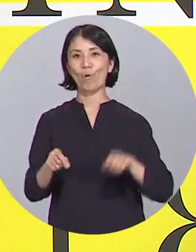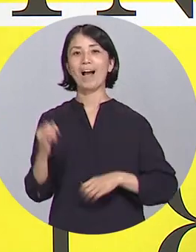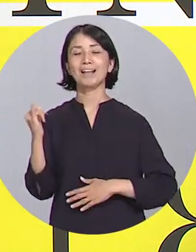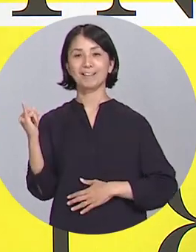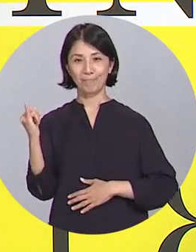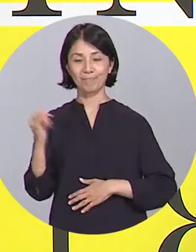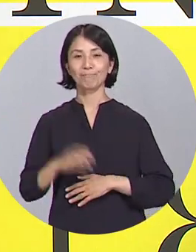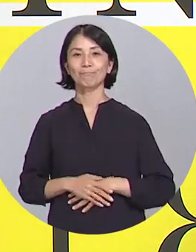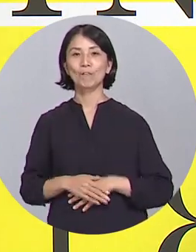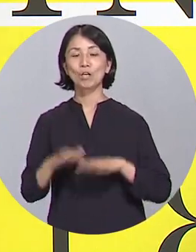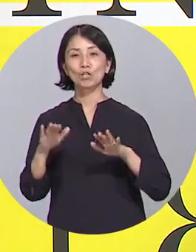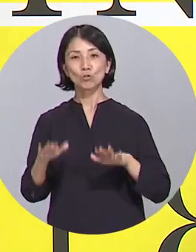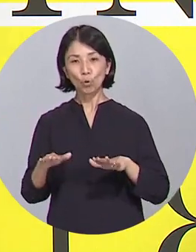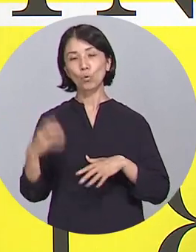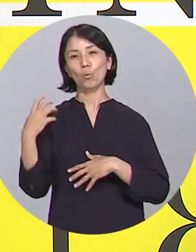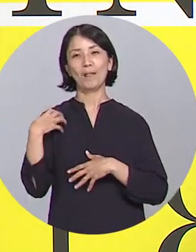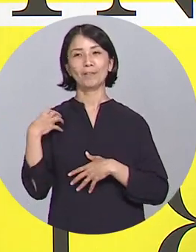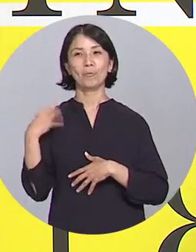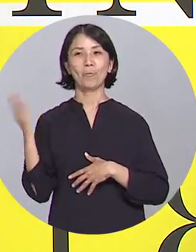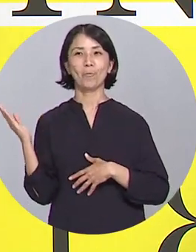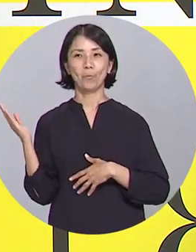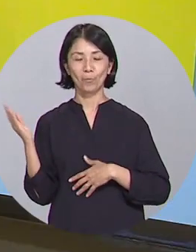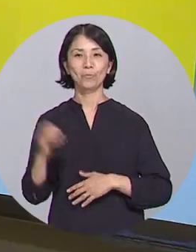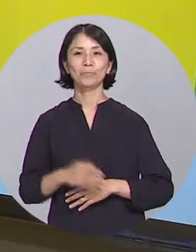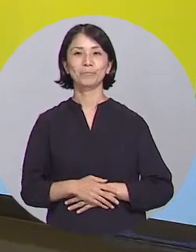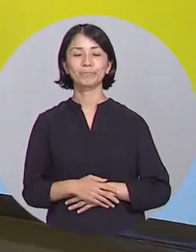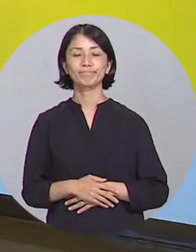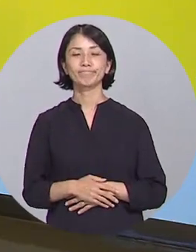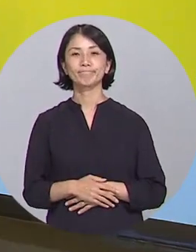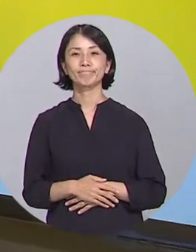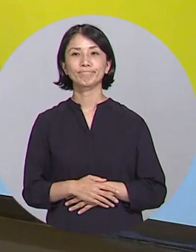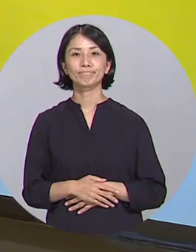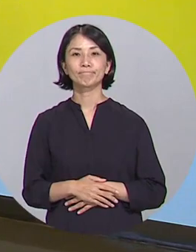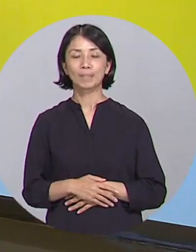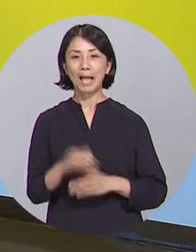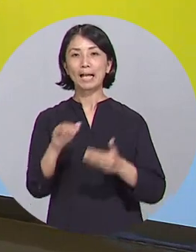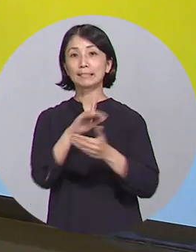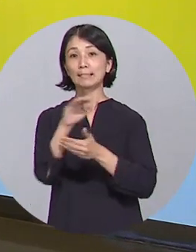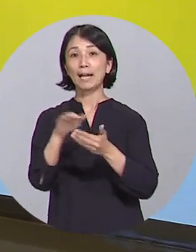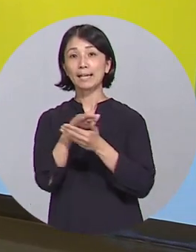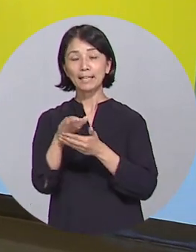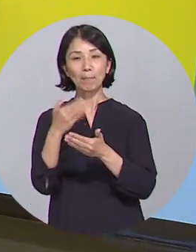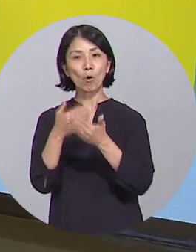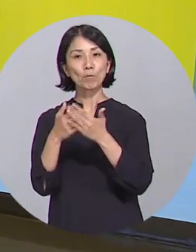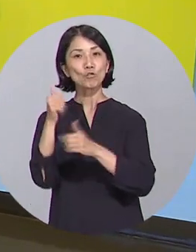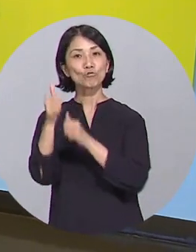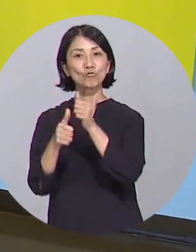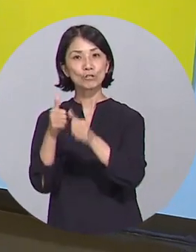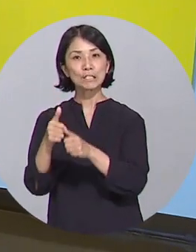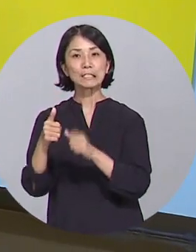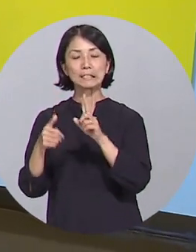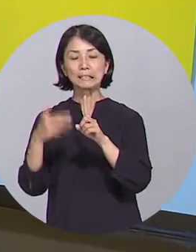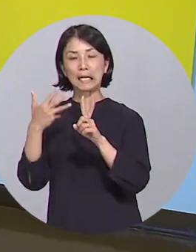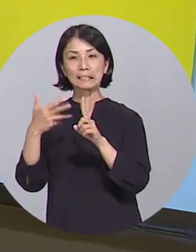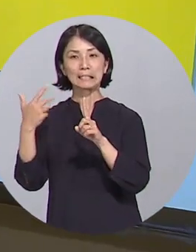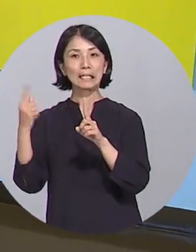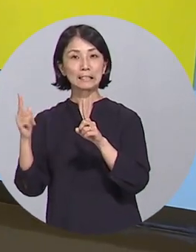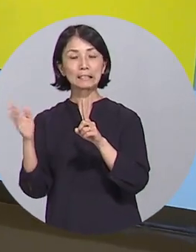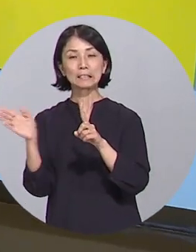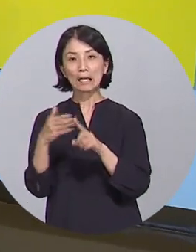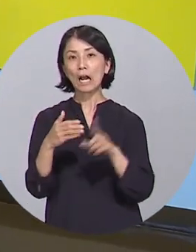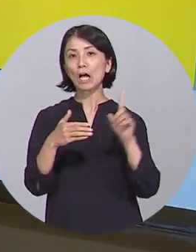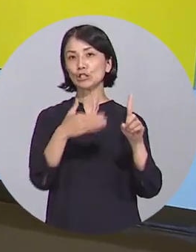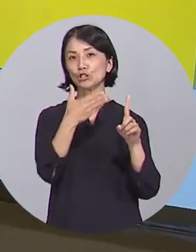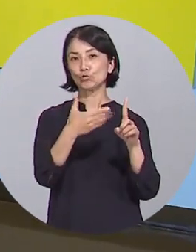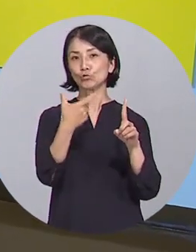さん。今回の展示を担当した方です。今回の展示は埼玉の美術史1871から